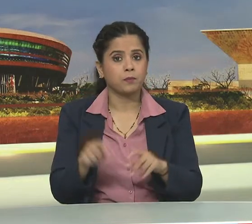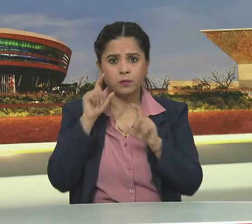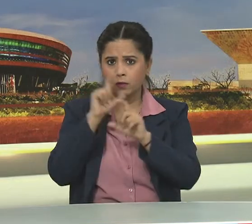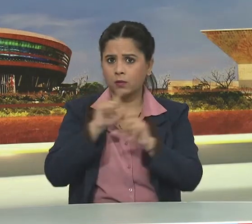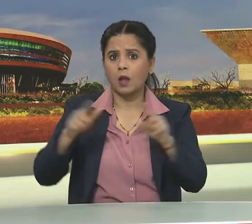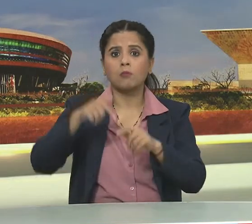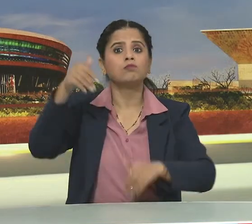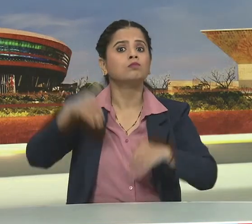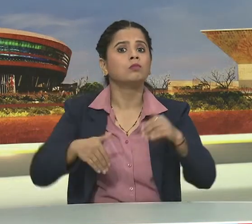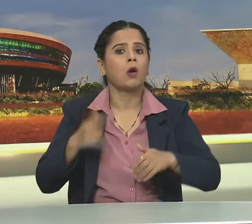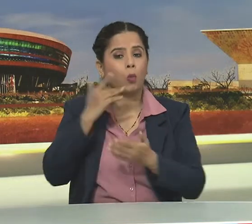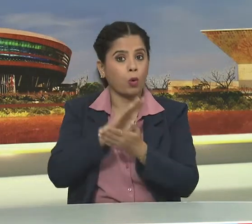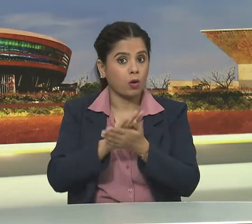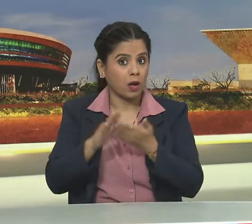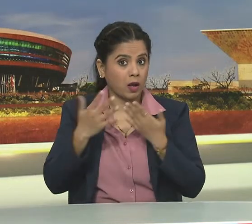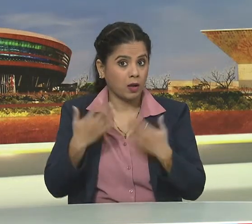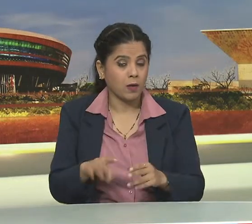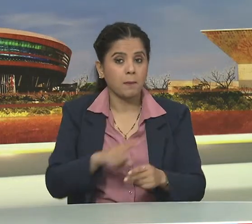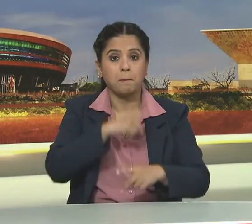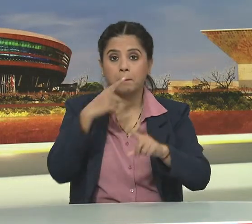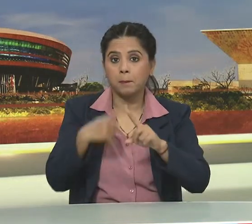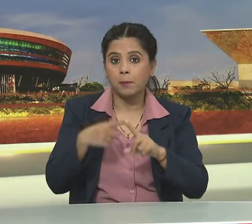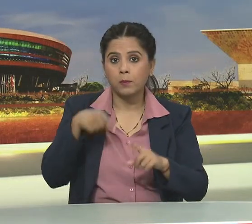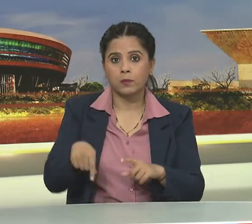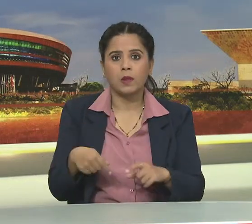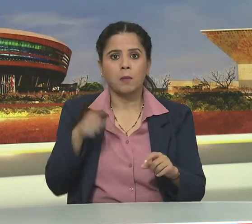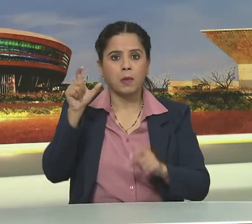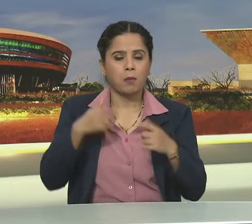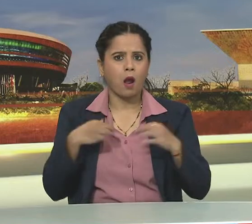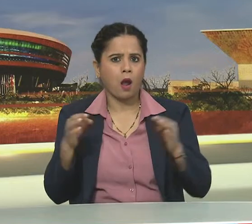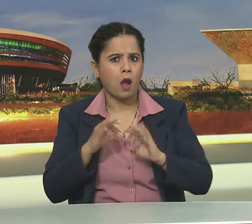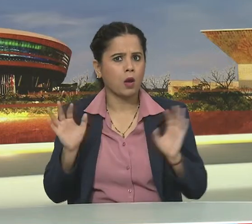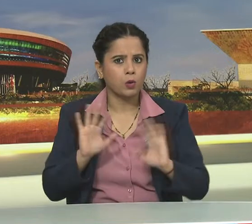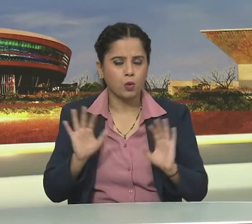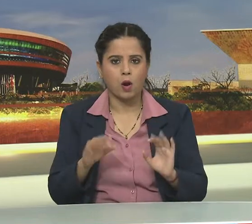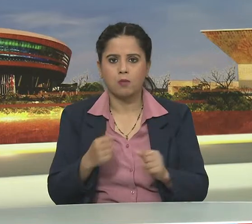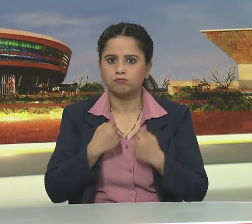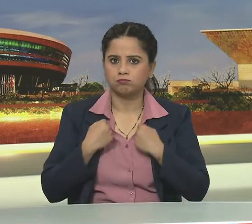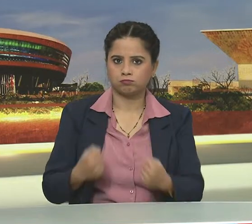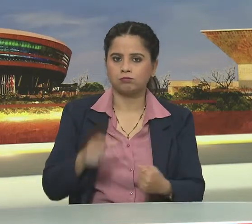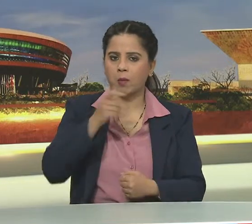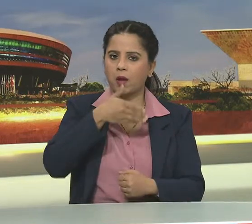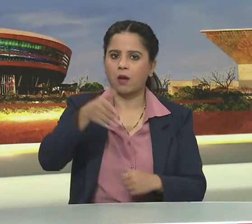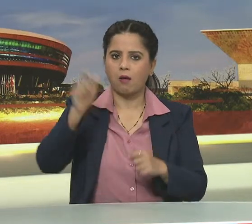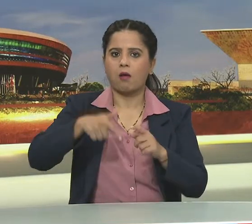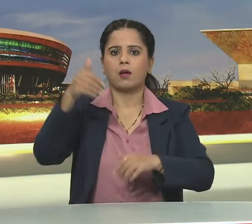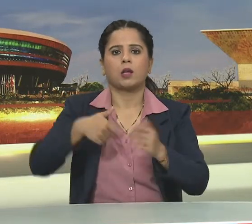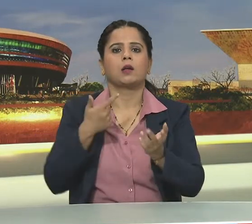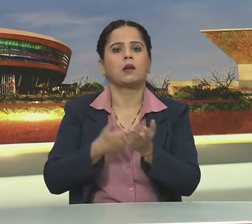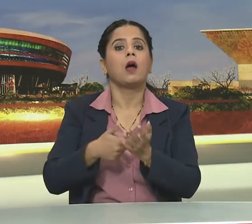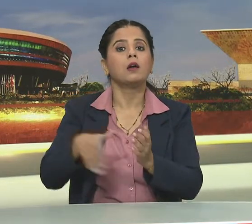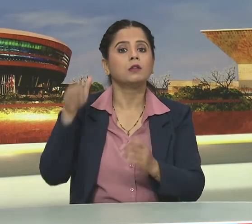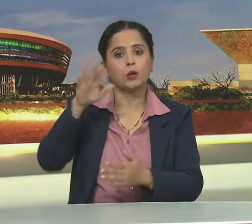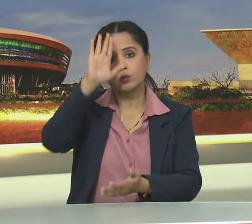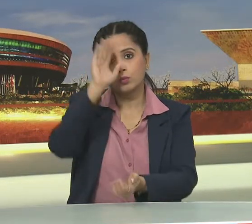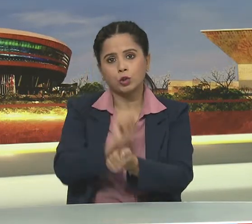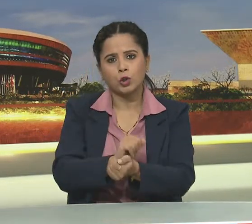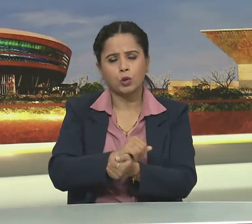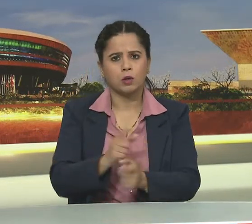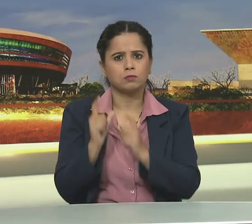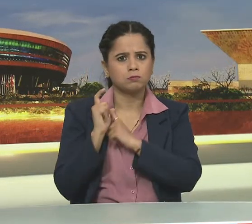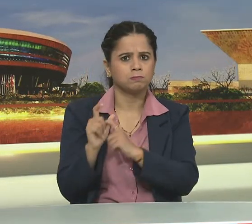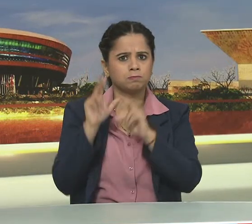निष्पक्ष मतदान संपन्न करवाने और भय मुक्त वातावरण बनाए रखने के लिए राजस्थान पुलिस द्वारा सुरक्षा की